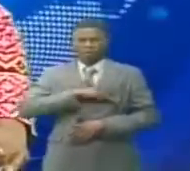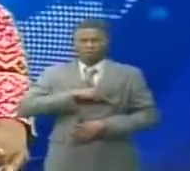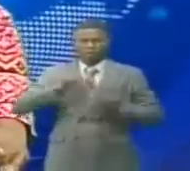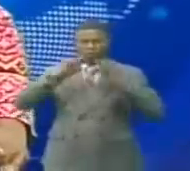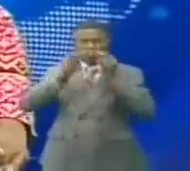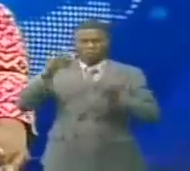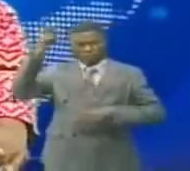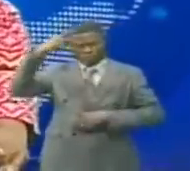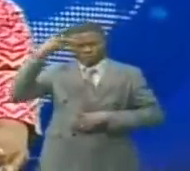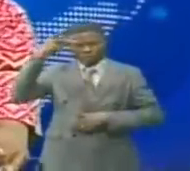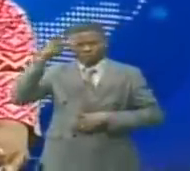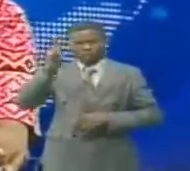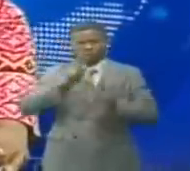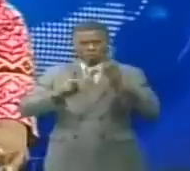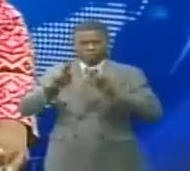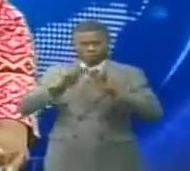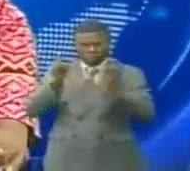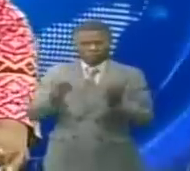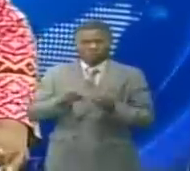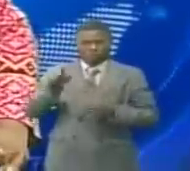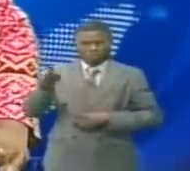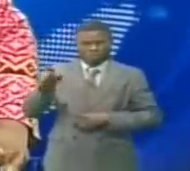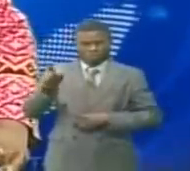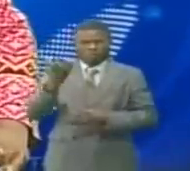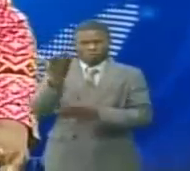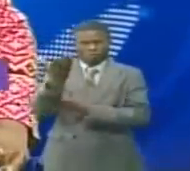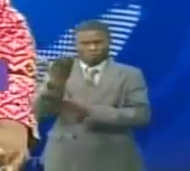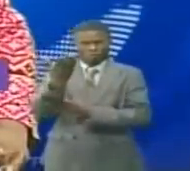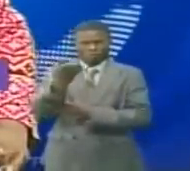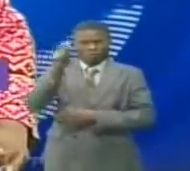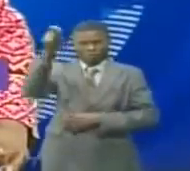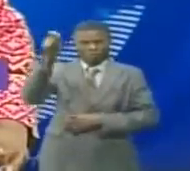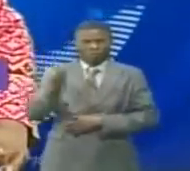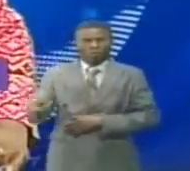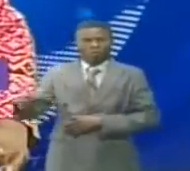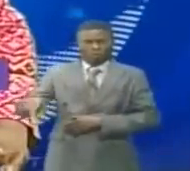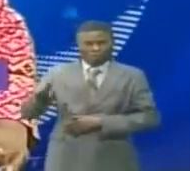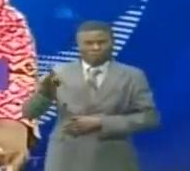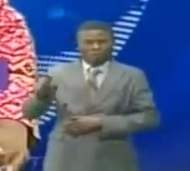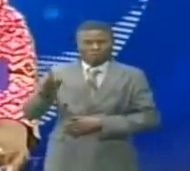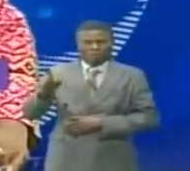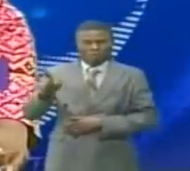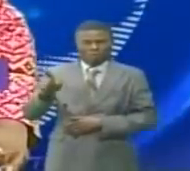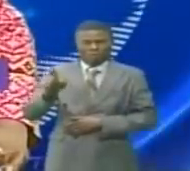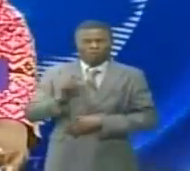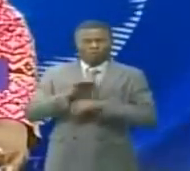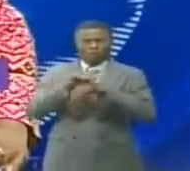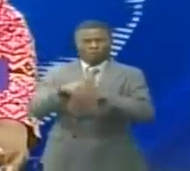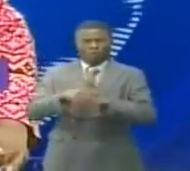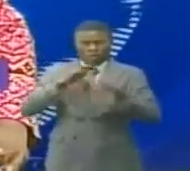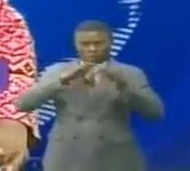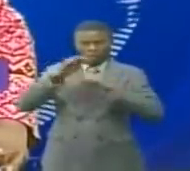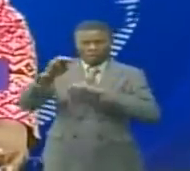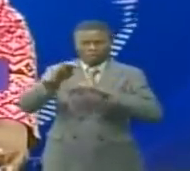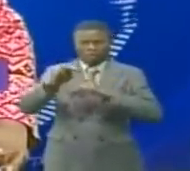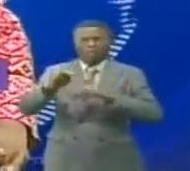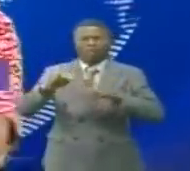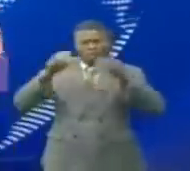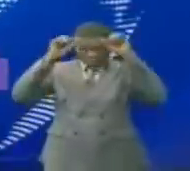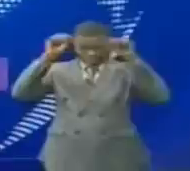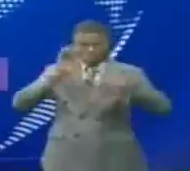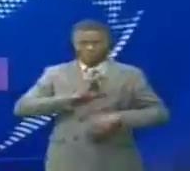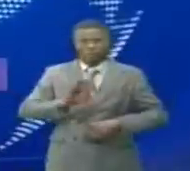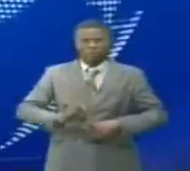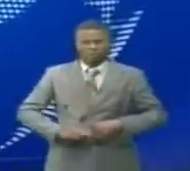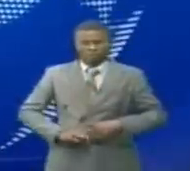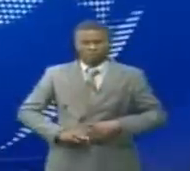structures citoyennes de cette partie du pays appellent les groupes armés de la province à s'enquérir du message du chef de l'État à